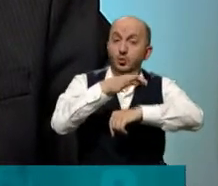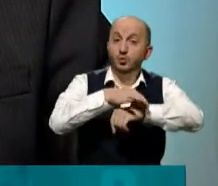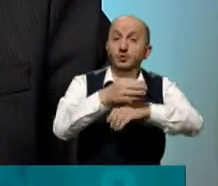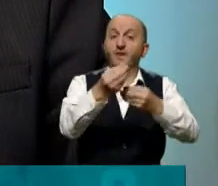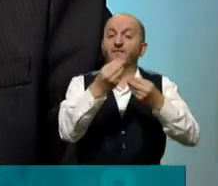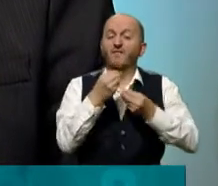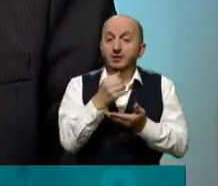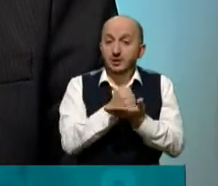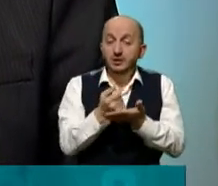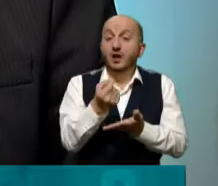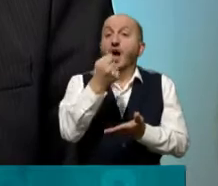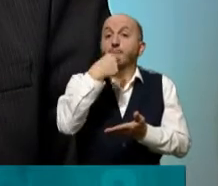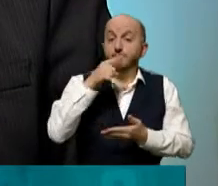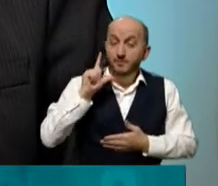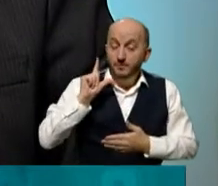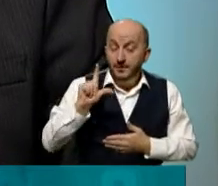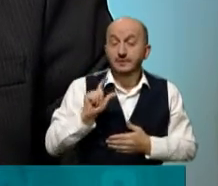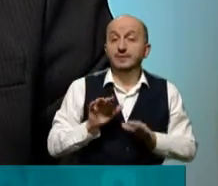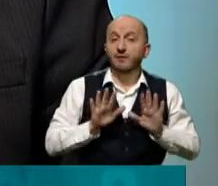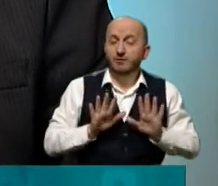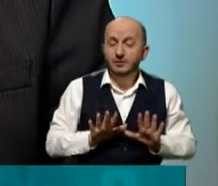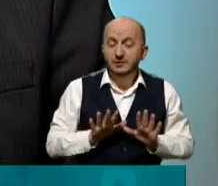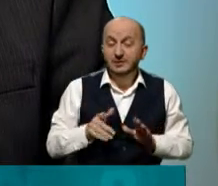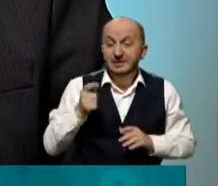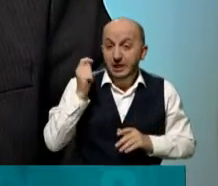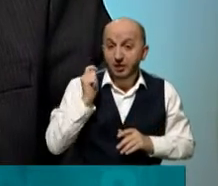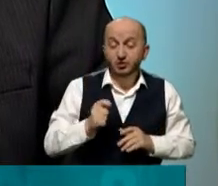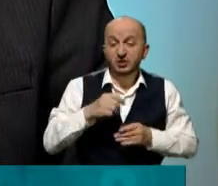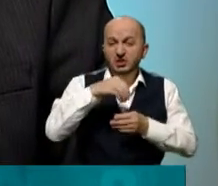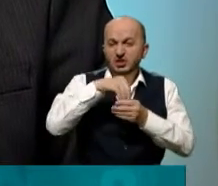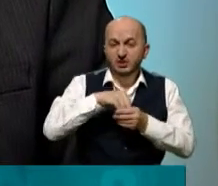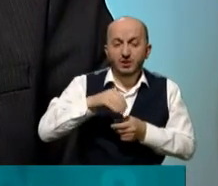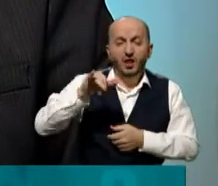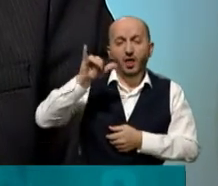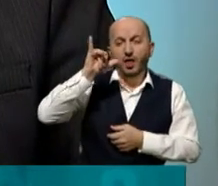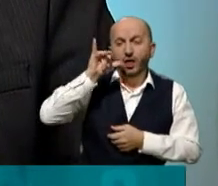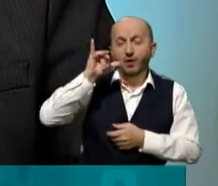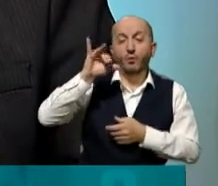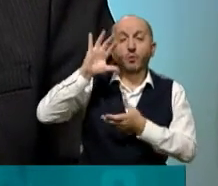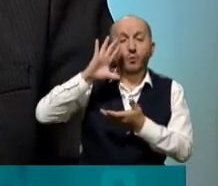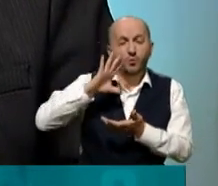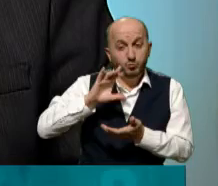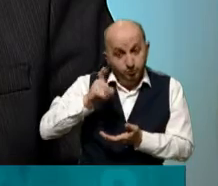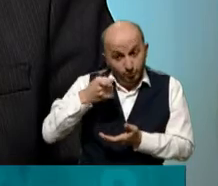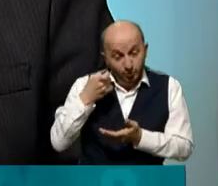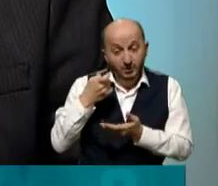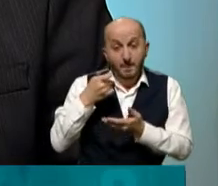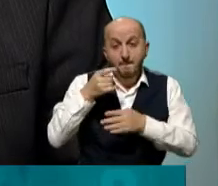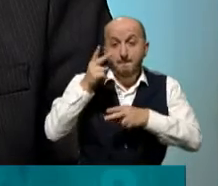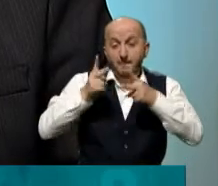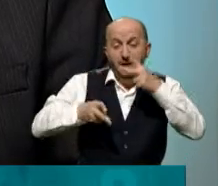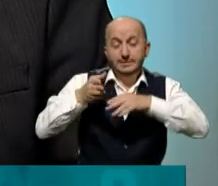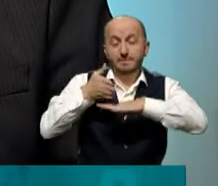ilaçları almalıdır. Ancak hakikaten içerisinde alkol bulunan bazı maddeler var ki